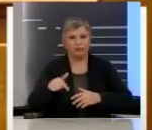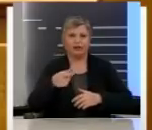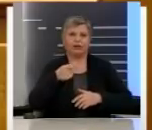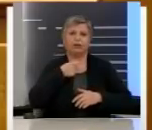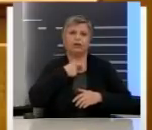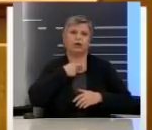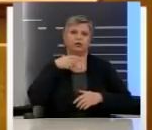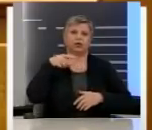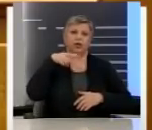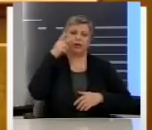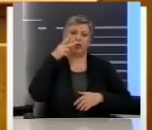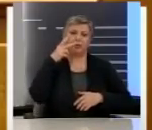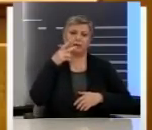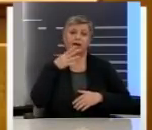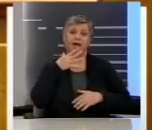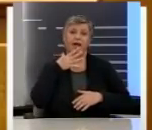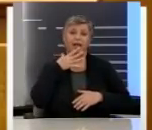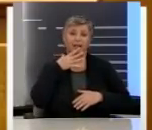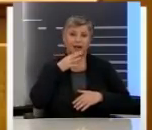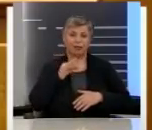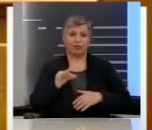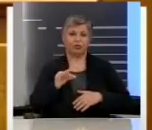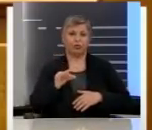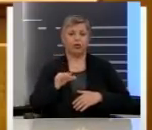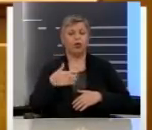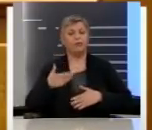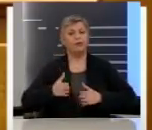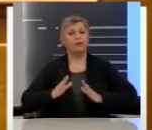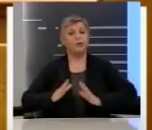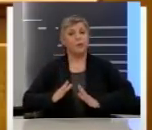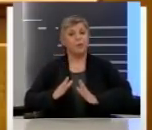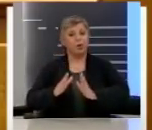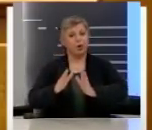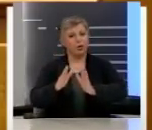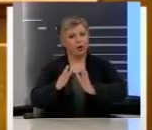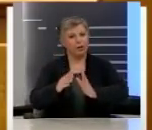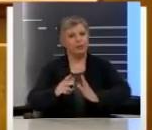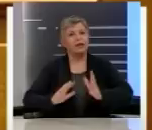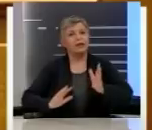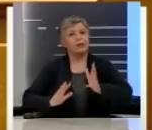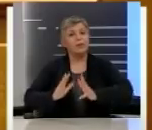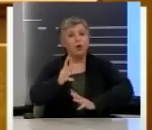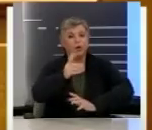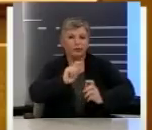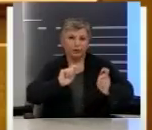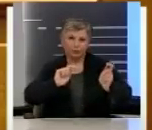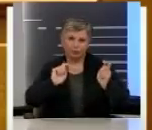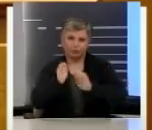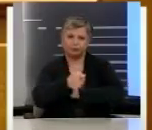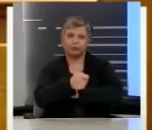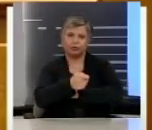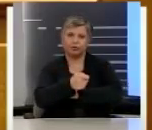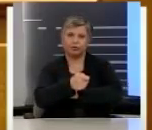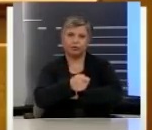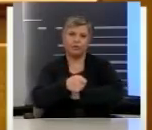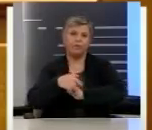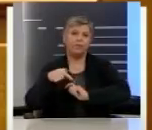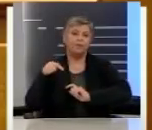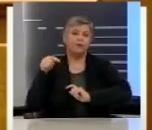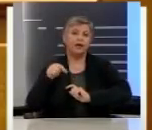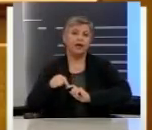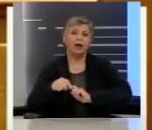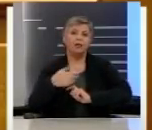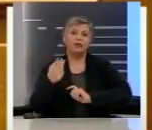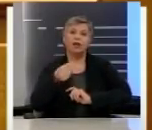Και γι' αυτό λοιπόν το λόγο προχωράμε σε μια προοδευτική τομή. Σε μια